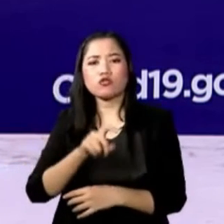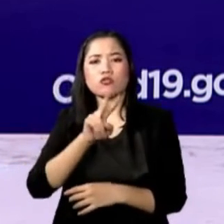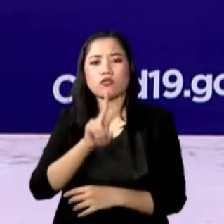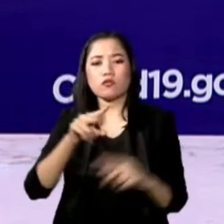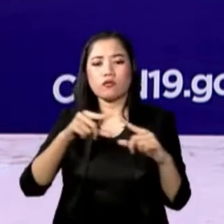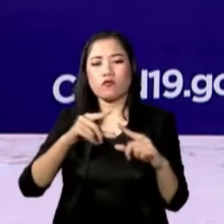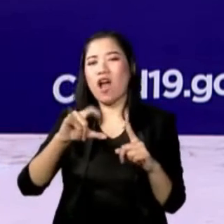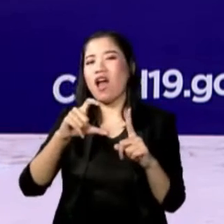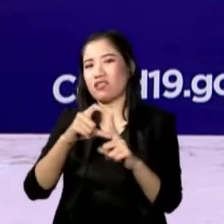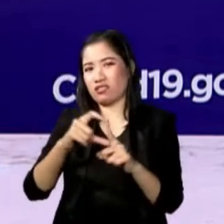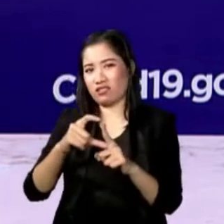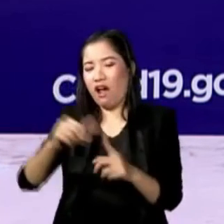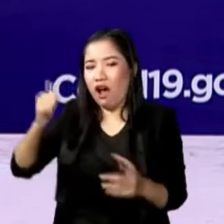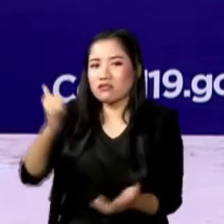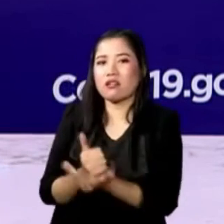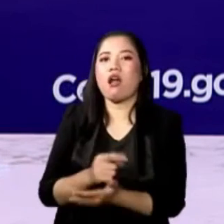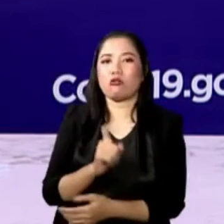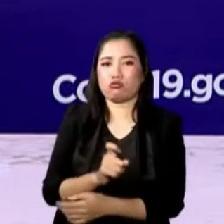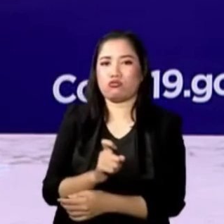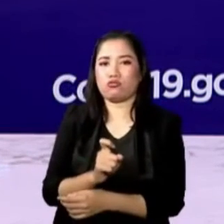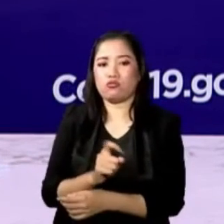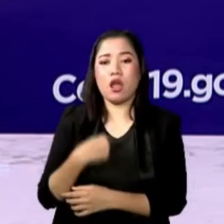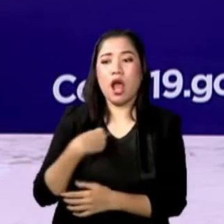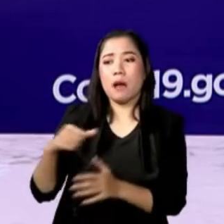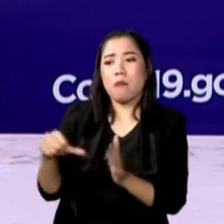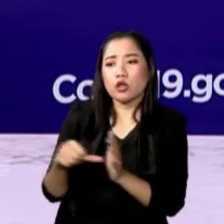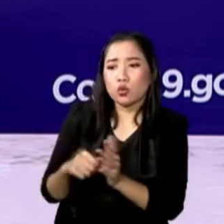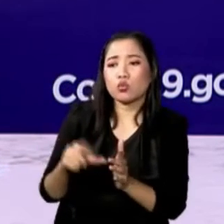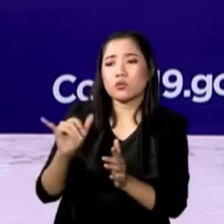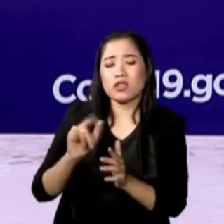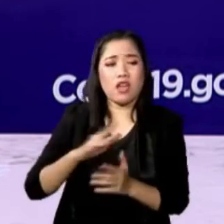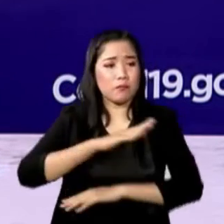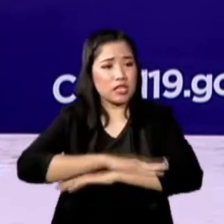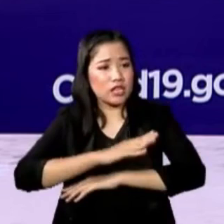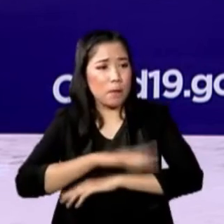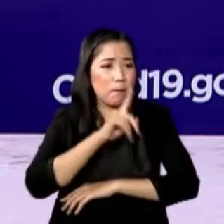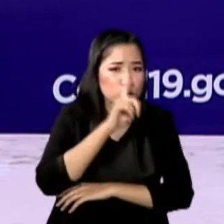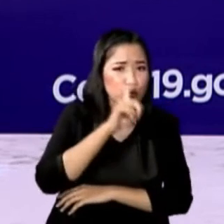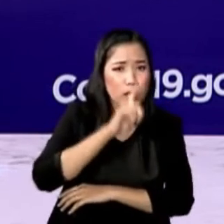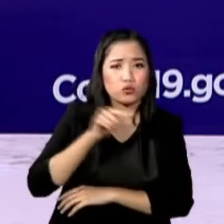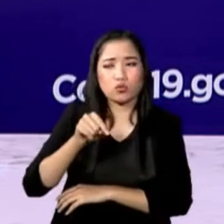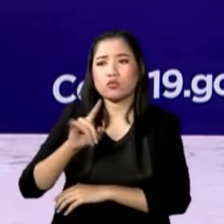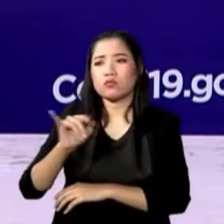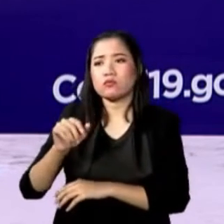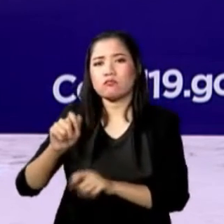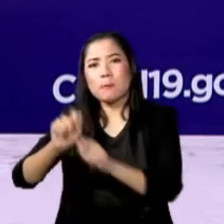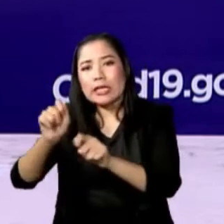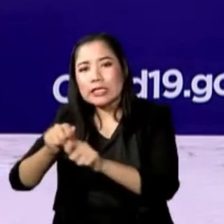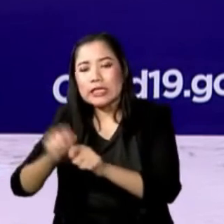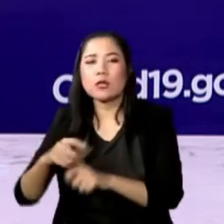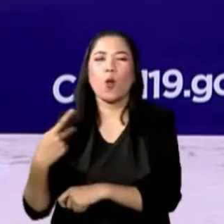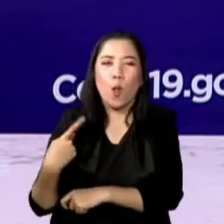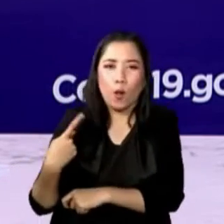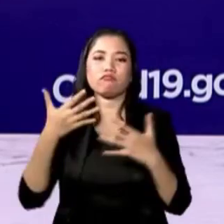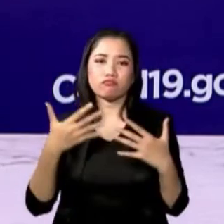kami menyampaikan klarifikasi atas berita-berita palsu yang banyak beredar. Sekian konferensi pers pada